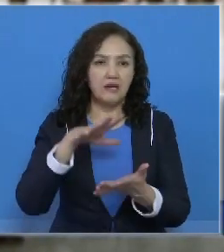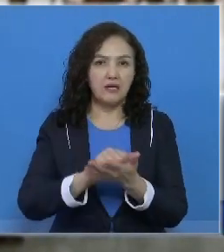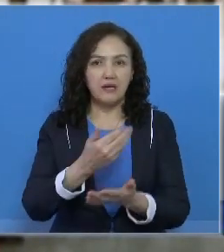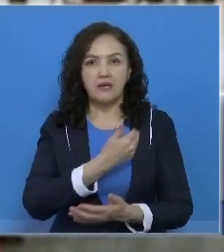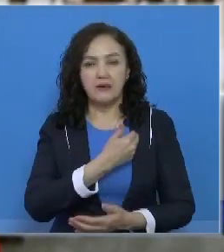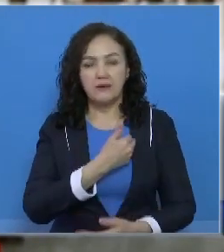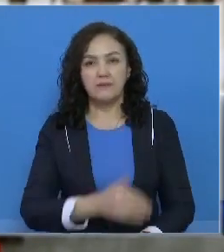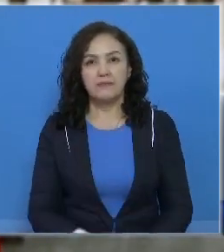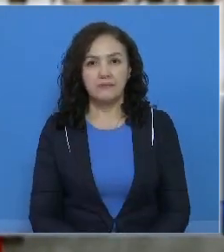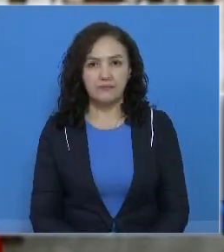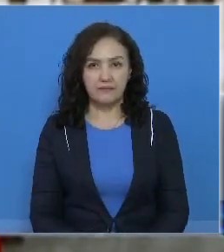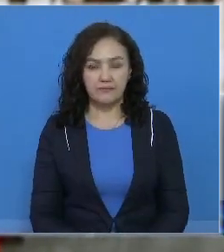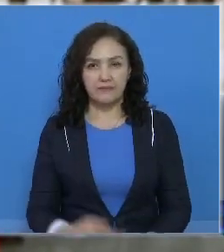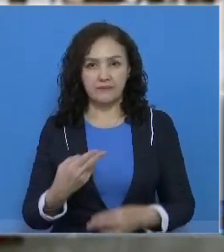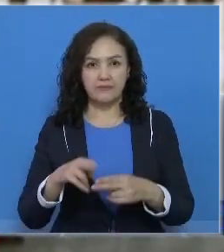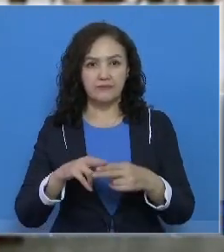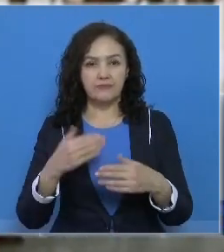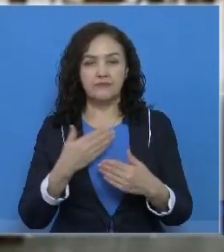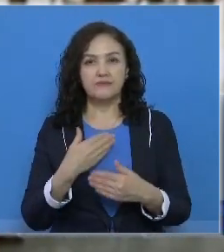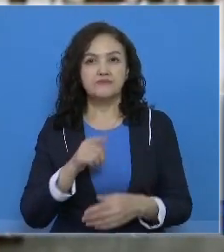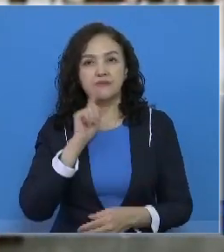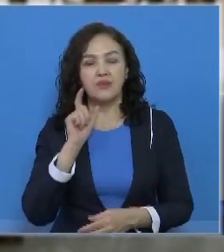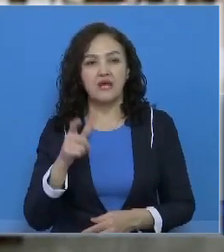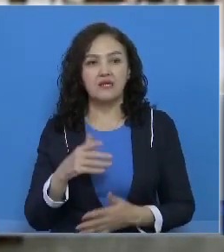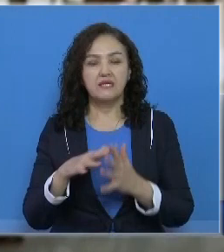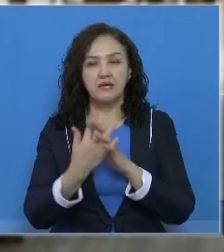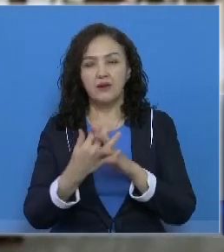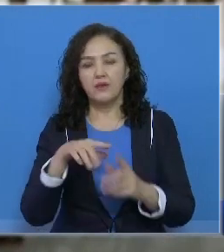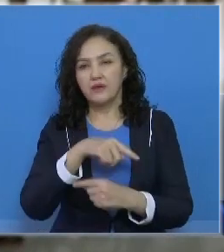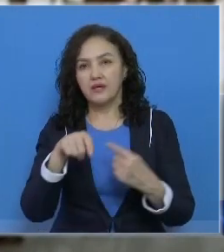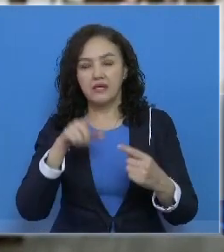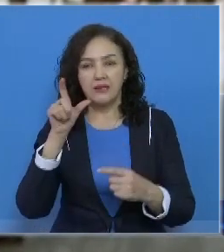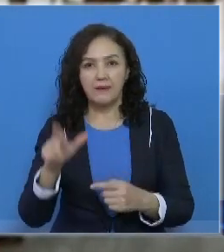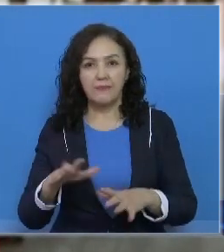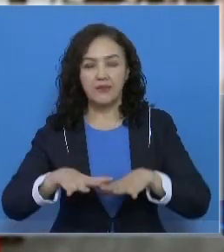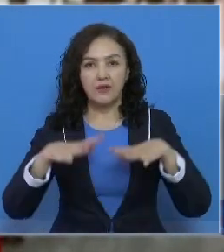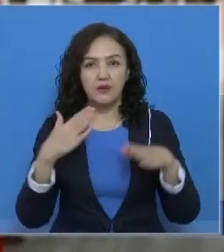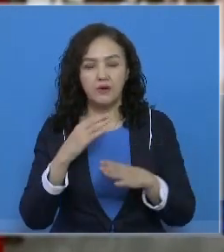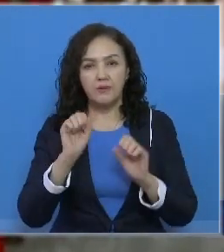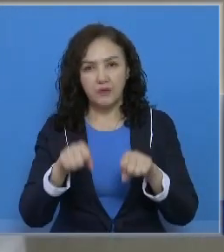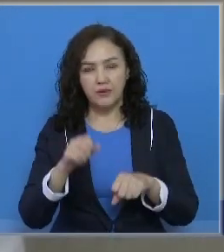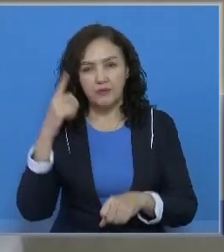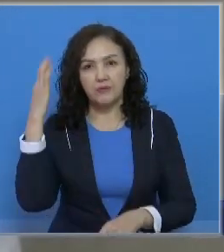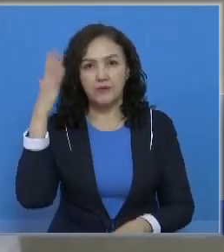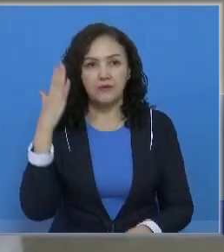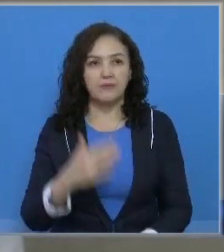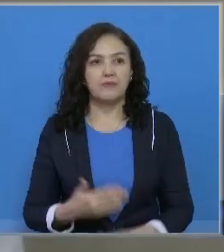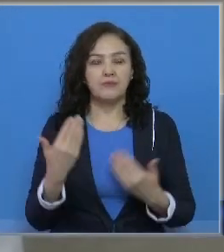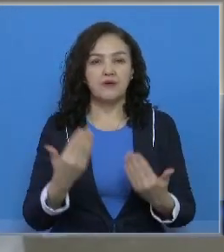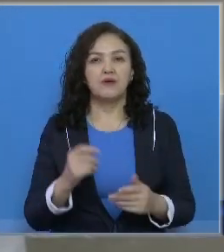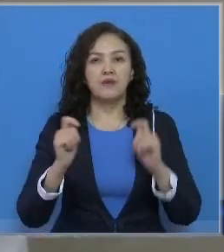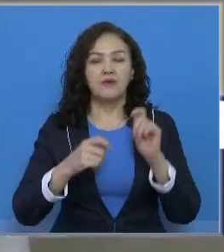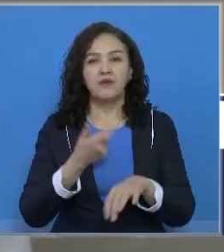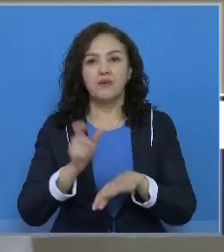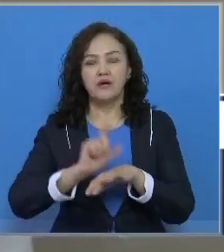келеді. Бұл біздерге, жастарға және де ауыл кәсіпкерлеріне үлкен мүмкіндік деп ойлаймын. Бүгінгі форум